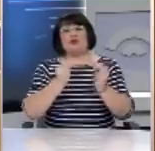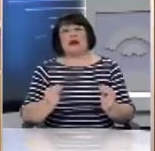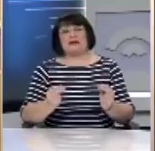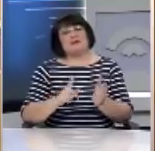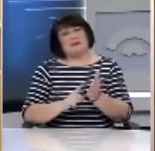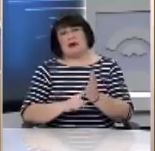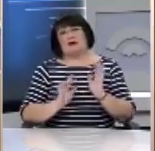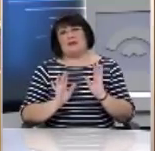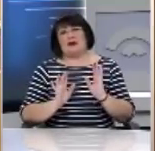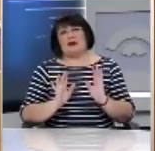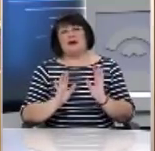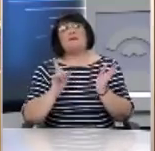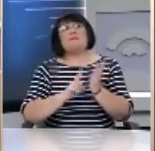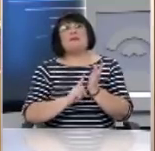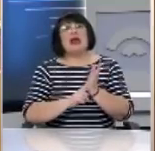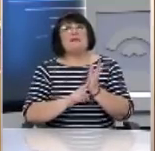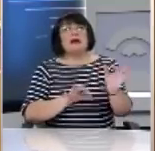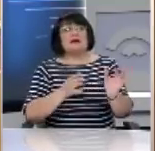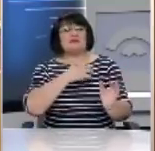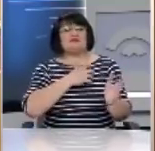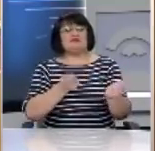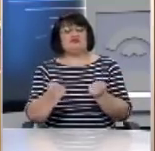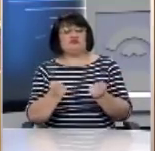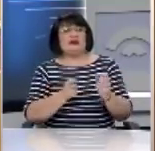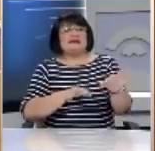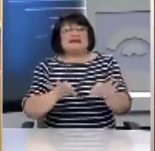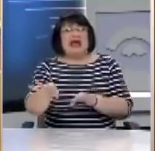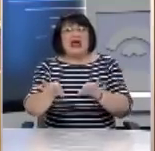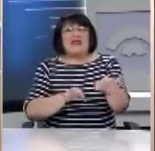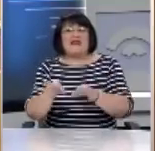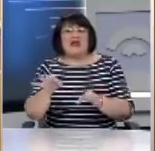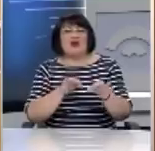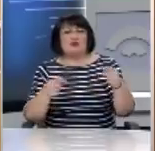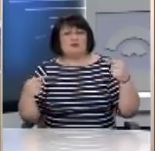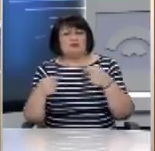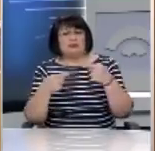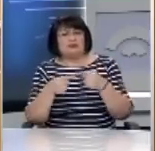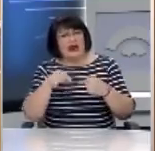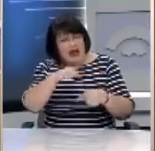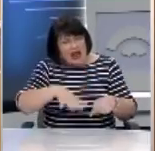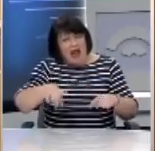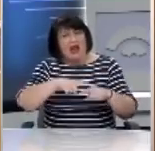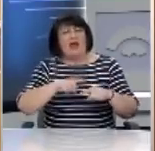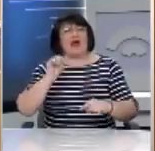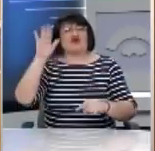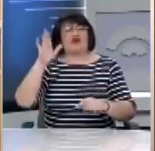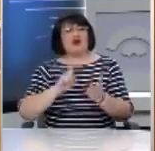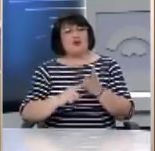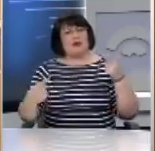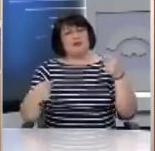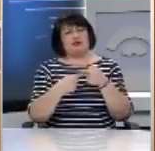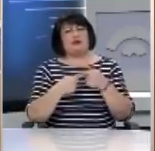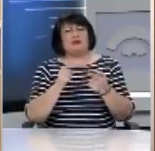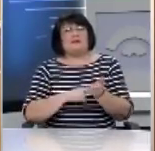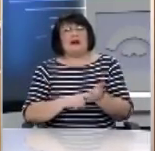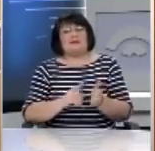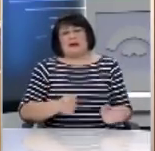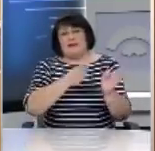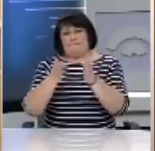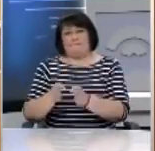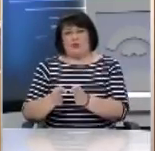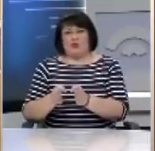αποτελεσματικότητα, που απαιτεί επιτελικό σχεδιασμό, που απαιτεί και συγκρούσεις τόσο εντός της χώρας όσο και στο εξωτερικό, και από την